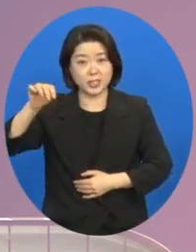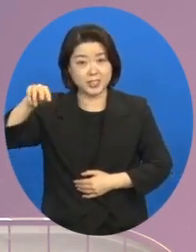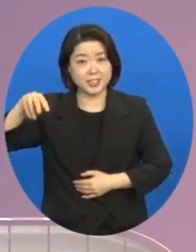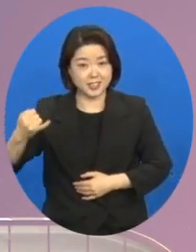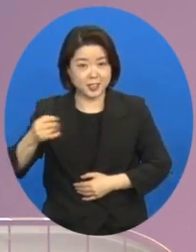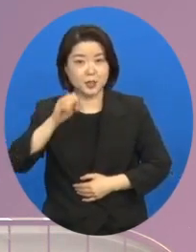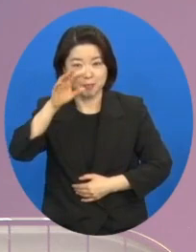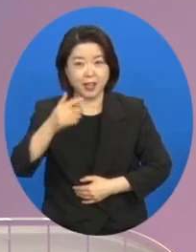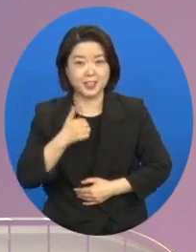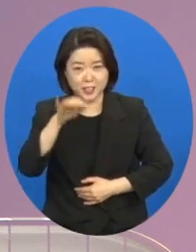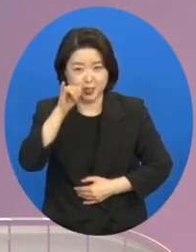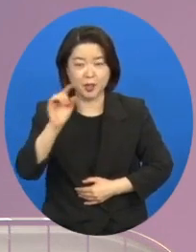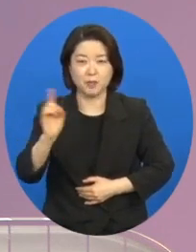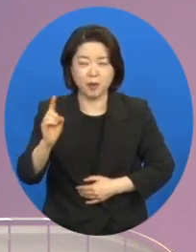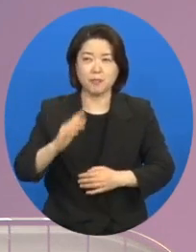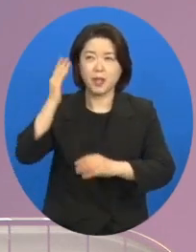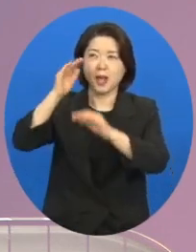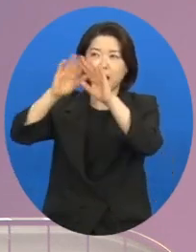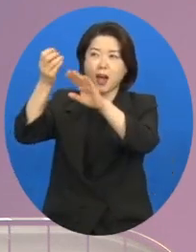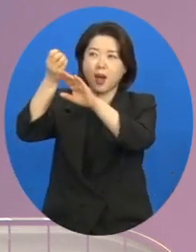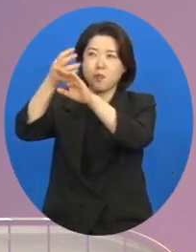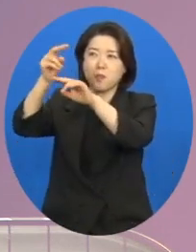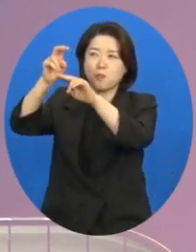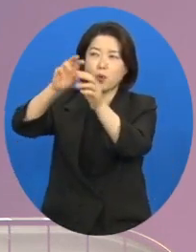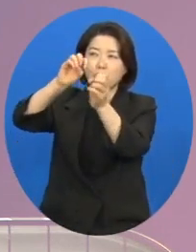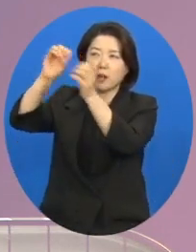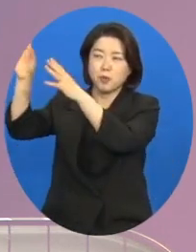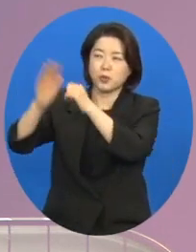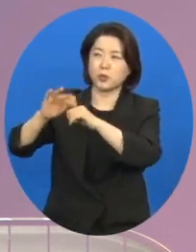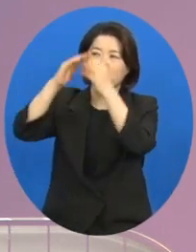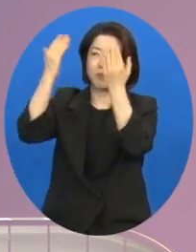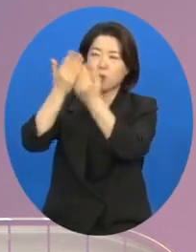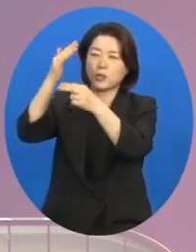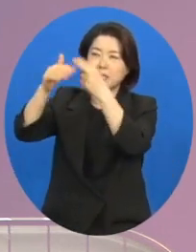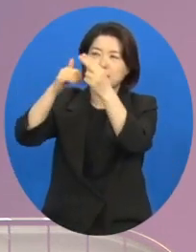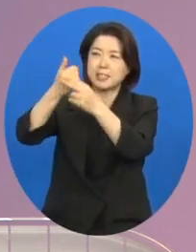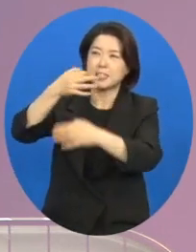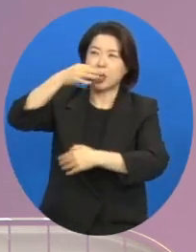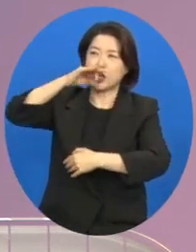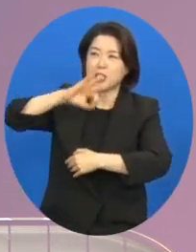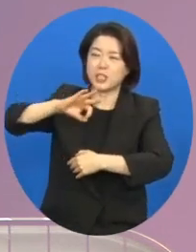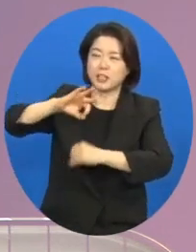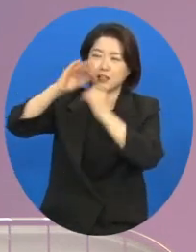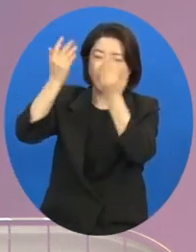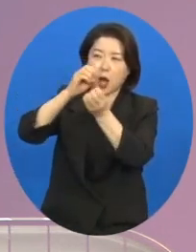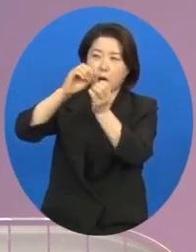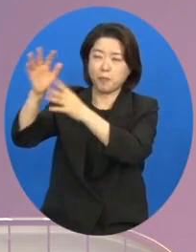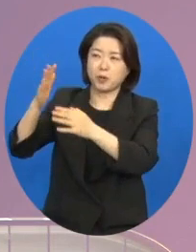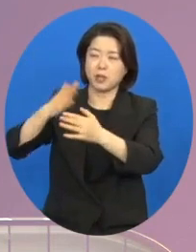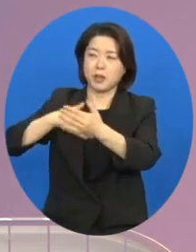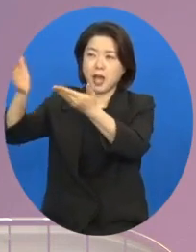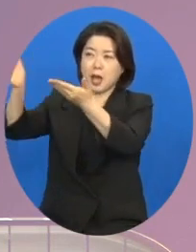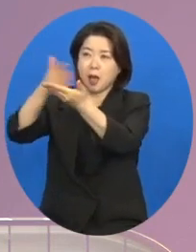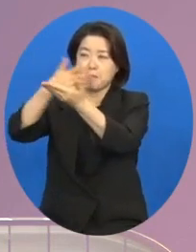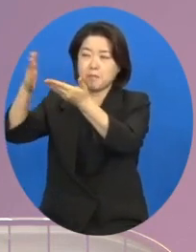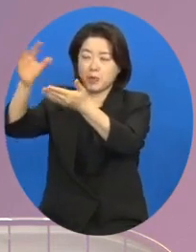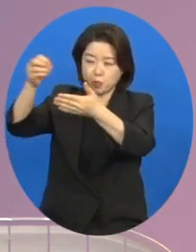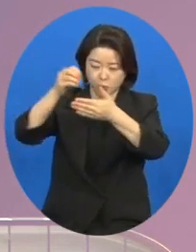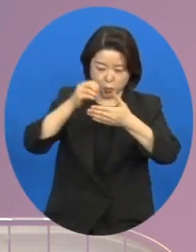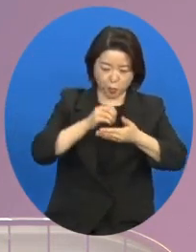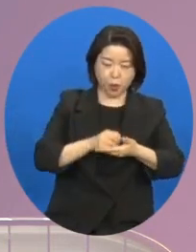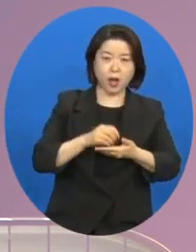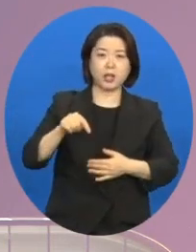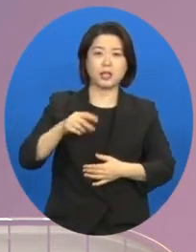예수님께서 하늘의 보좌와 영광을 버리시고 신성의 모든 이점을 포기하시고 자기를 비워, 이것이